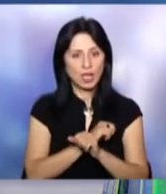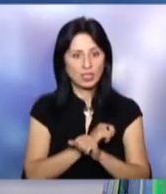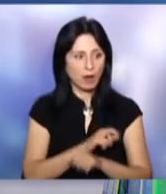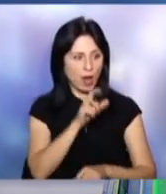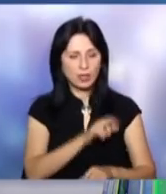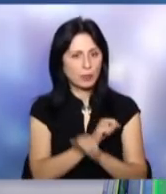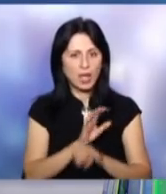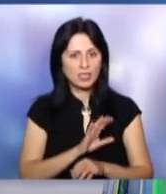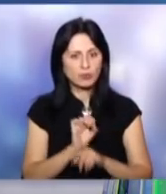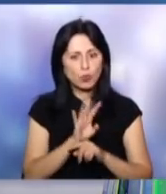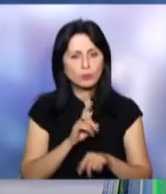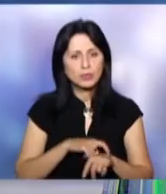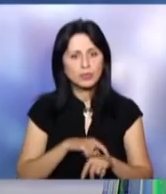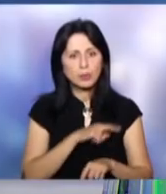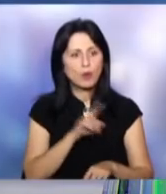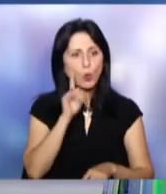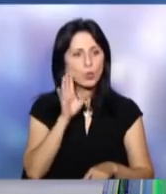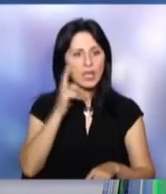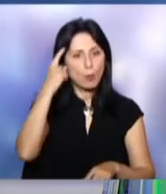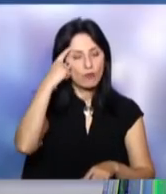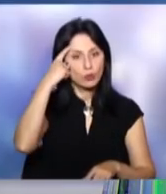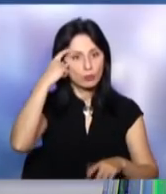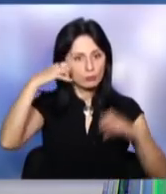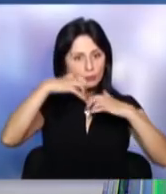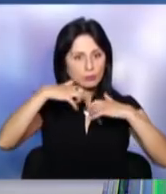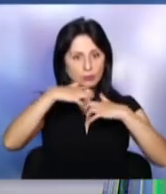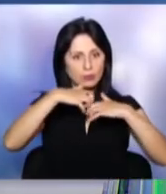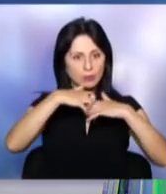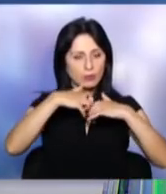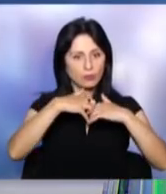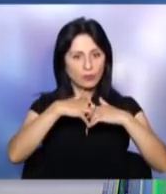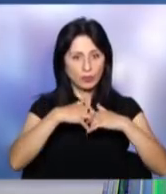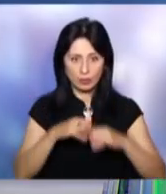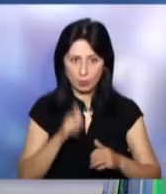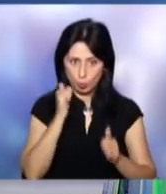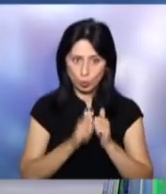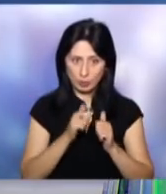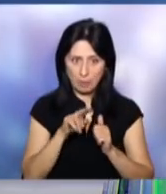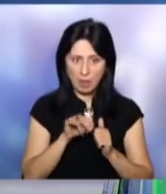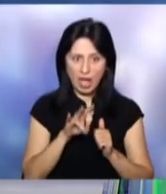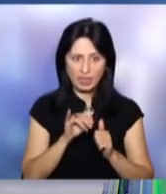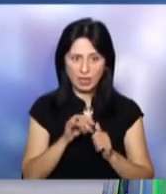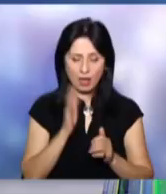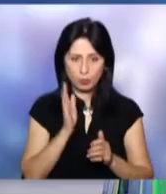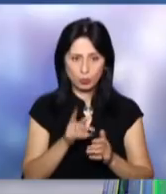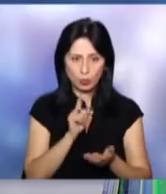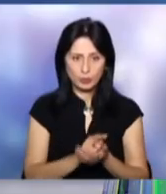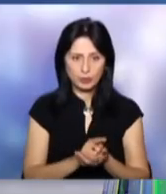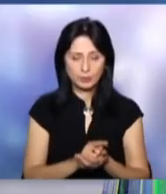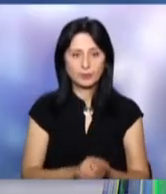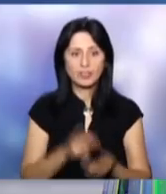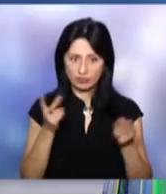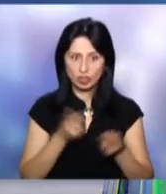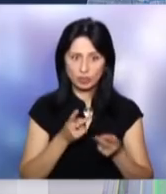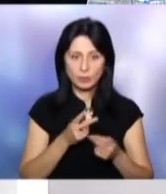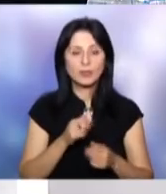უსიამოვნო ფიქრები მუდმივად და ამას თავს ვერ ართმევს, ეს შეიძლება გახდეს მუდმივად პანიკის და პანიკური შეტევის საფუძველი. Და